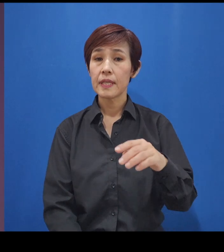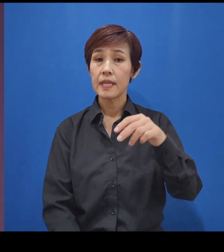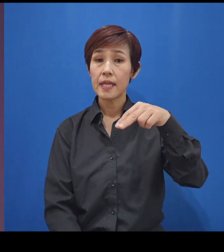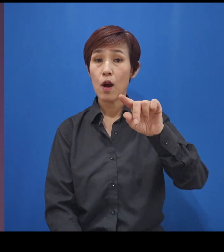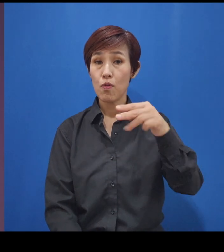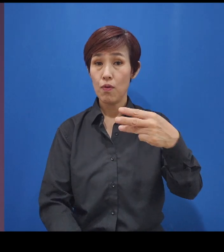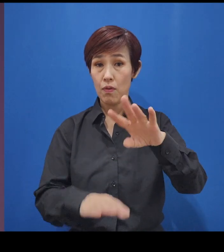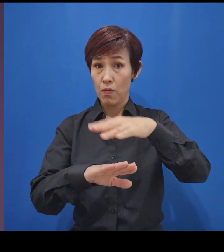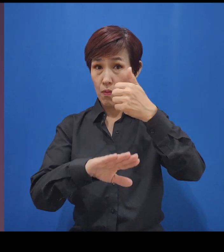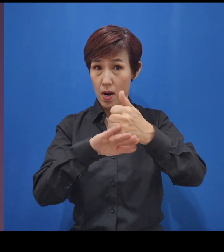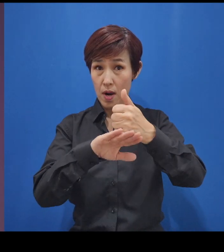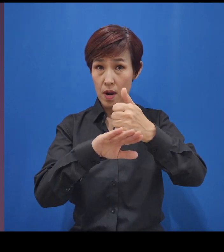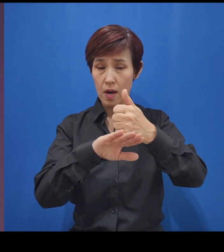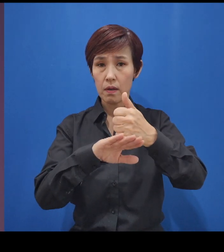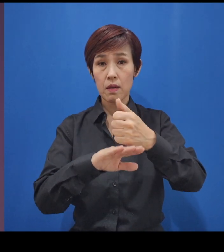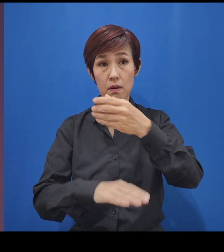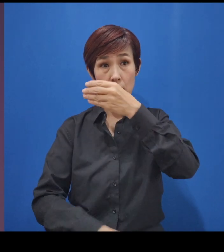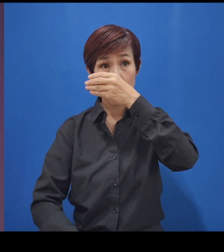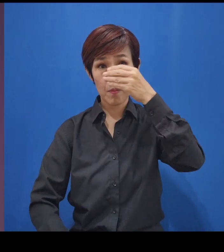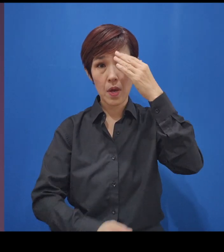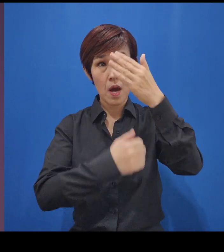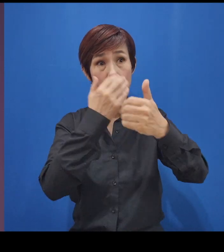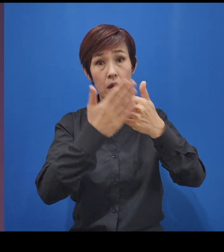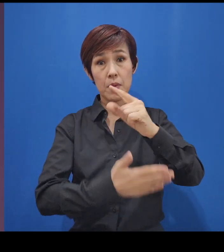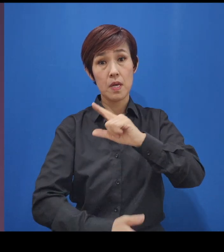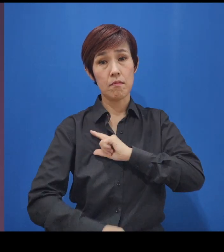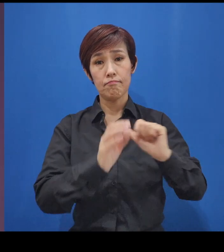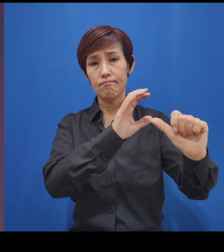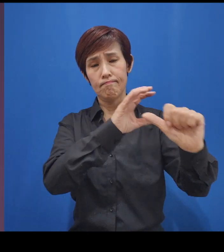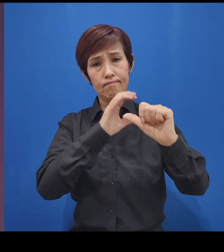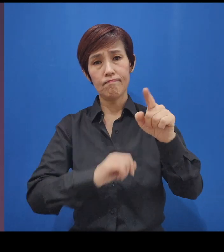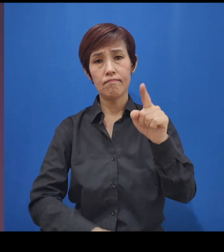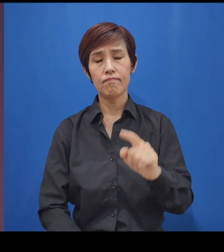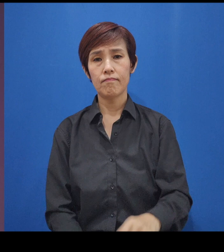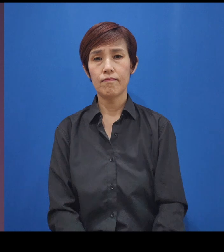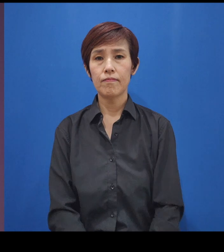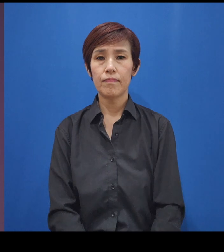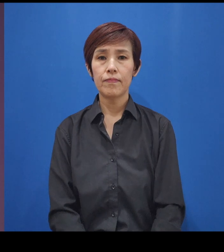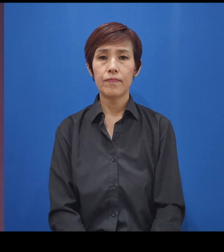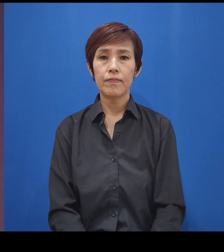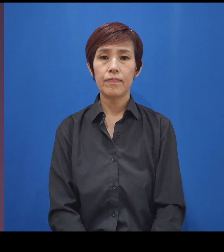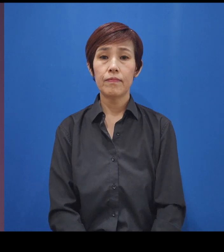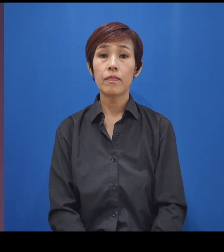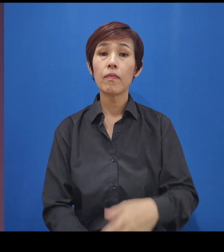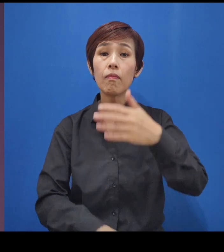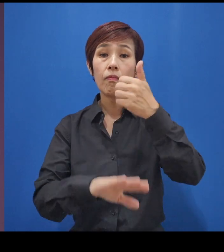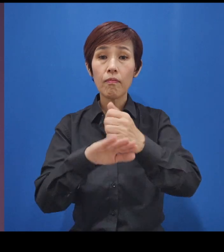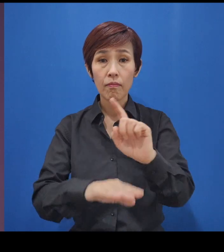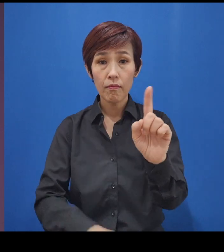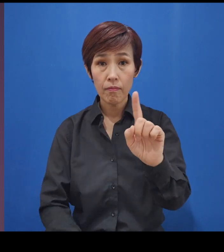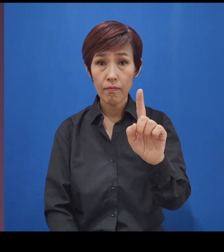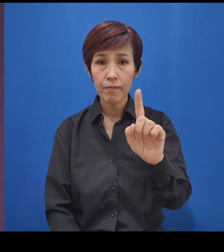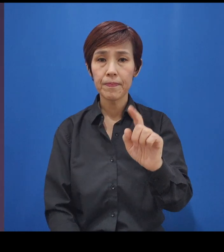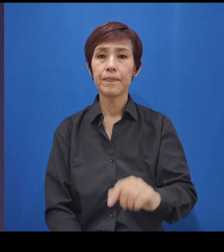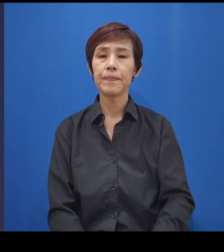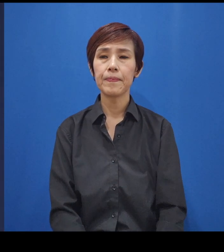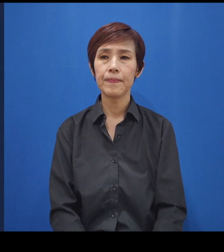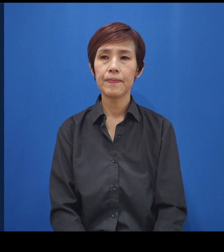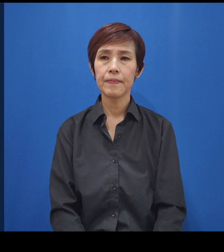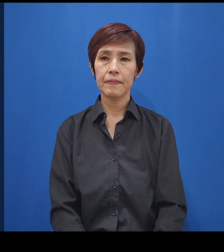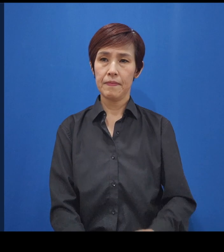사울은 감히 하나님의 이름을 망령되이 일컬었어요. 그 결과가 뭘까요? 말씀